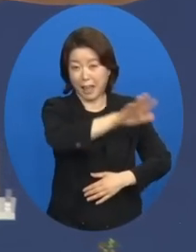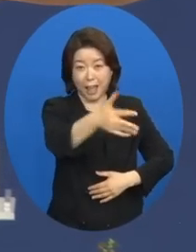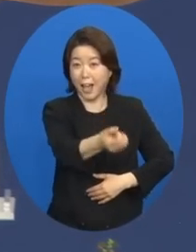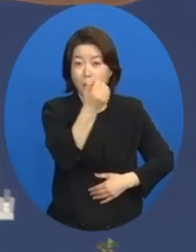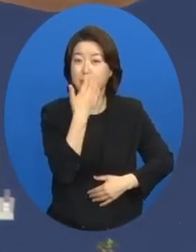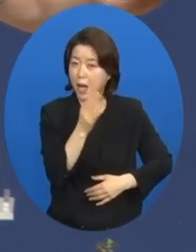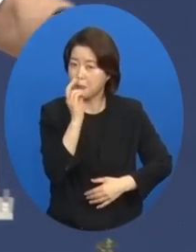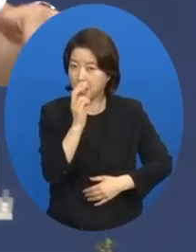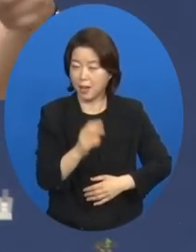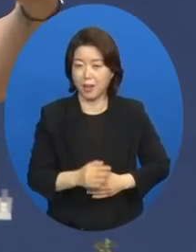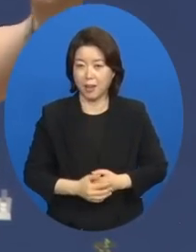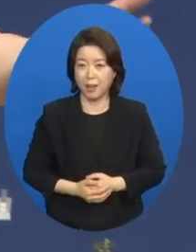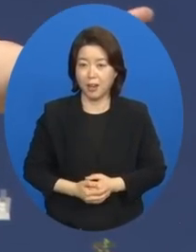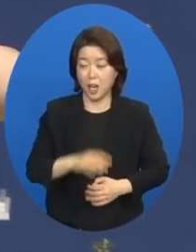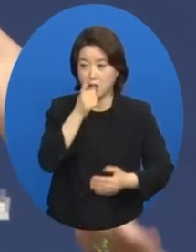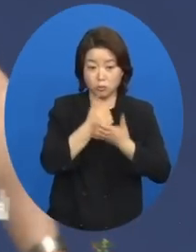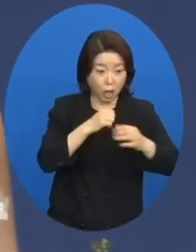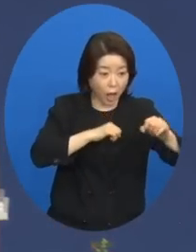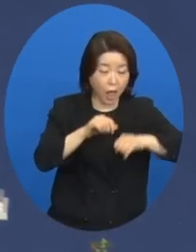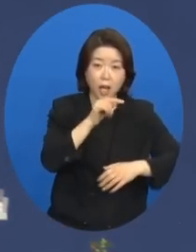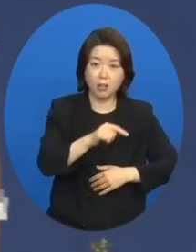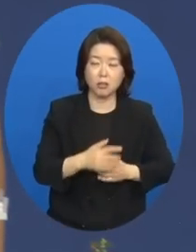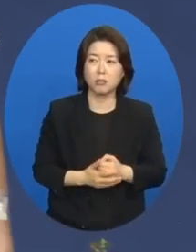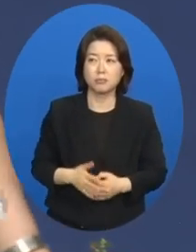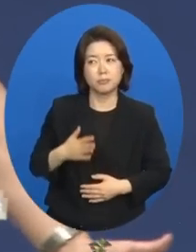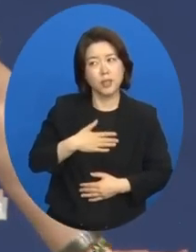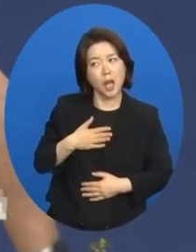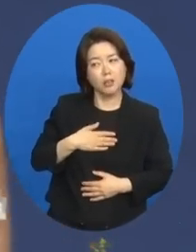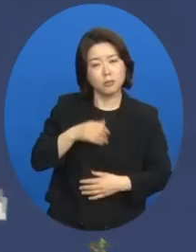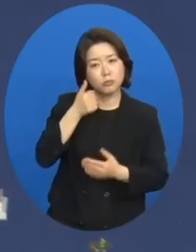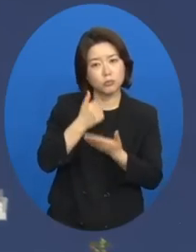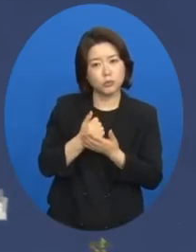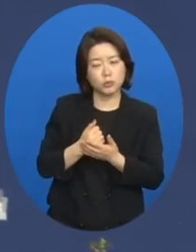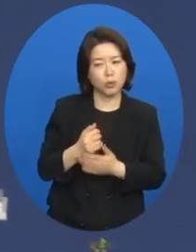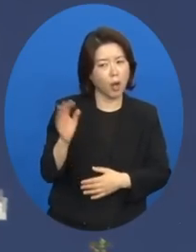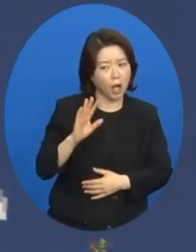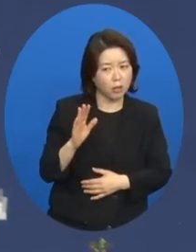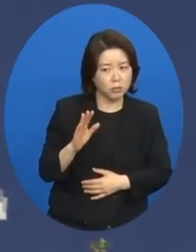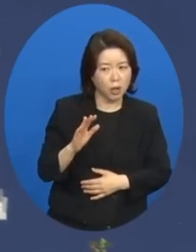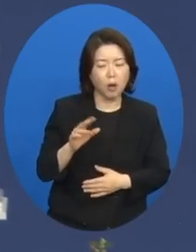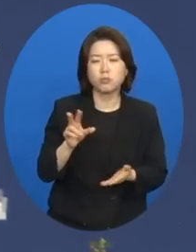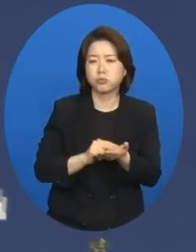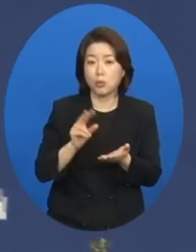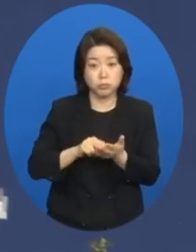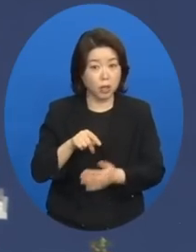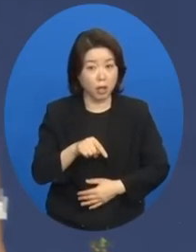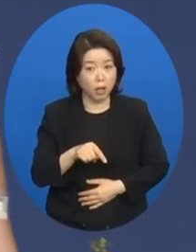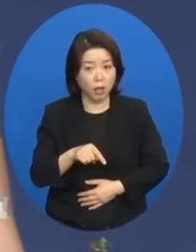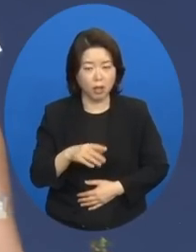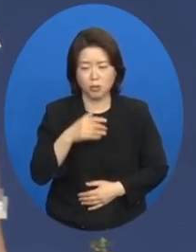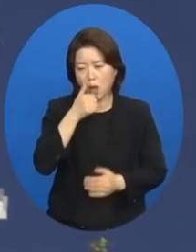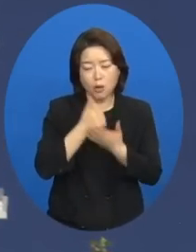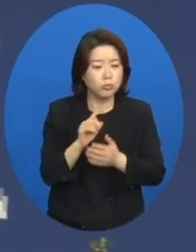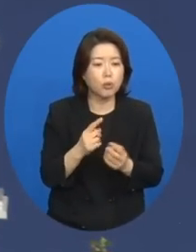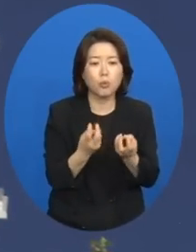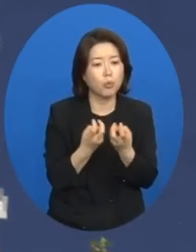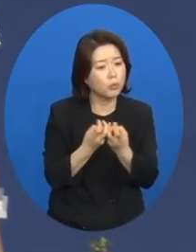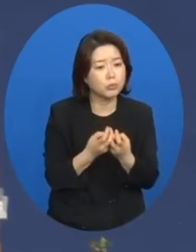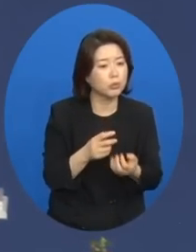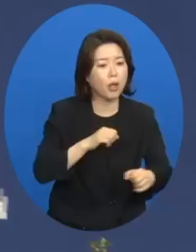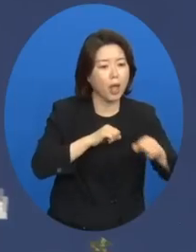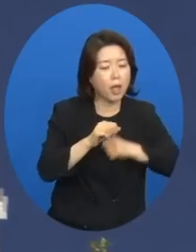있잖아요. 죄 짓는 걸 막 나는 죄가 안 지어져서 정말 문제예요. 나 죄 좀 어떻게 지어야